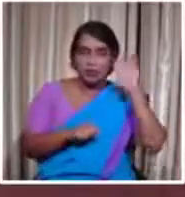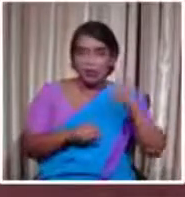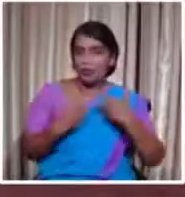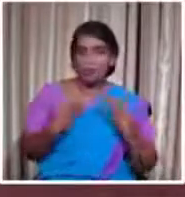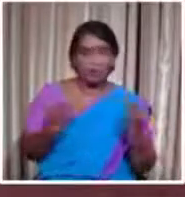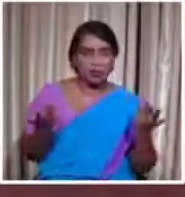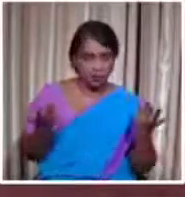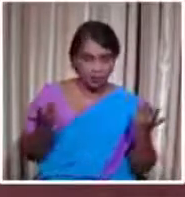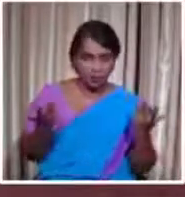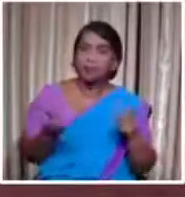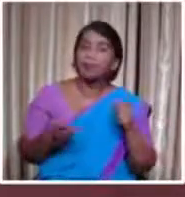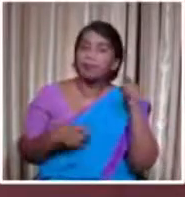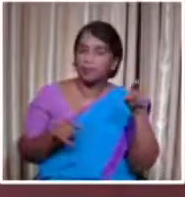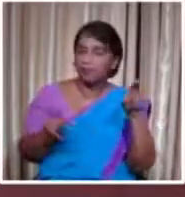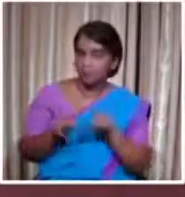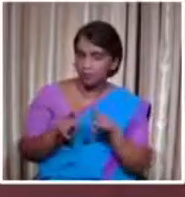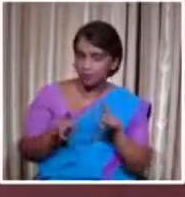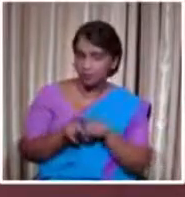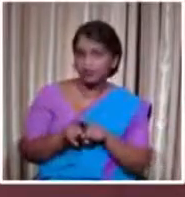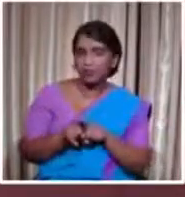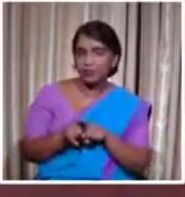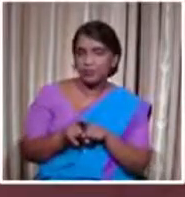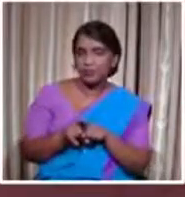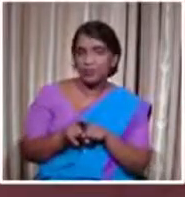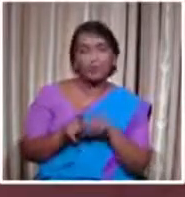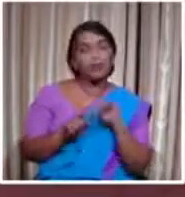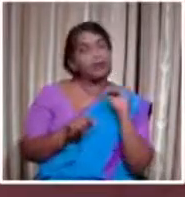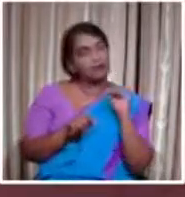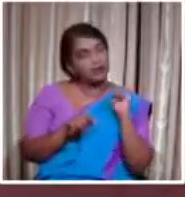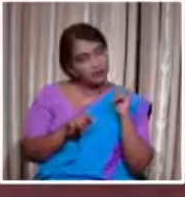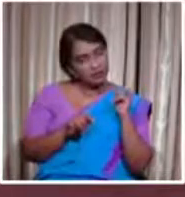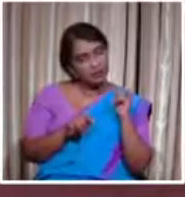නැහැ. ඒ නිසා සමහර